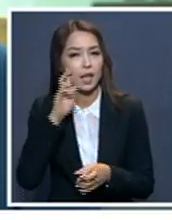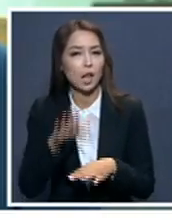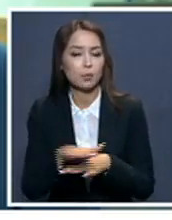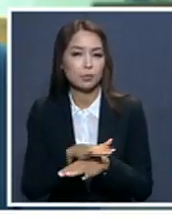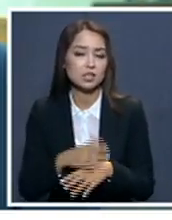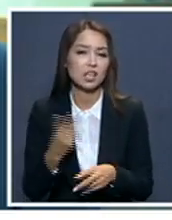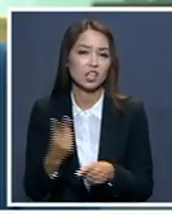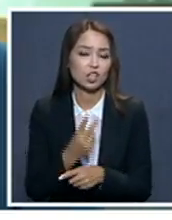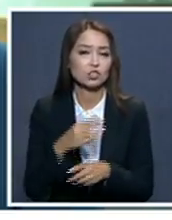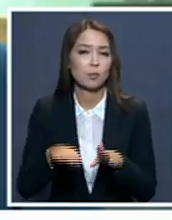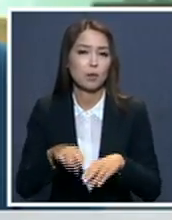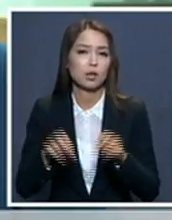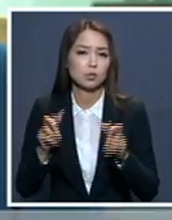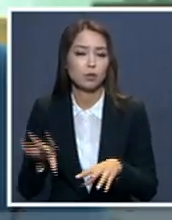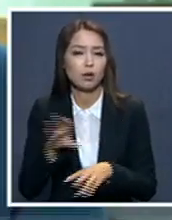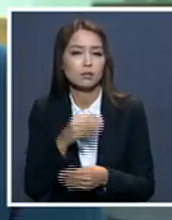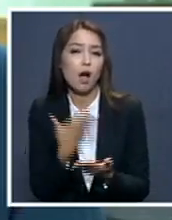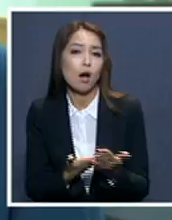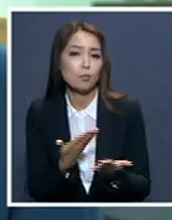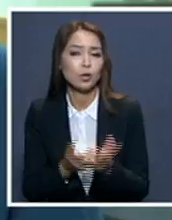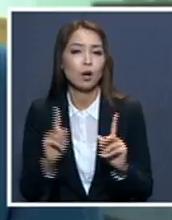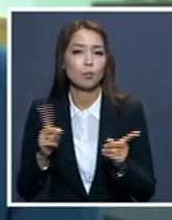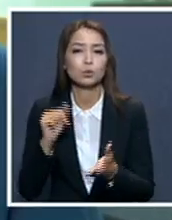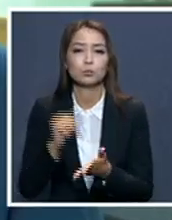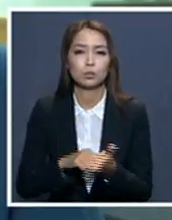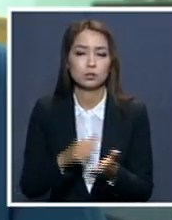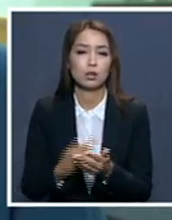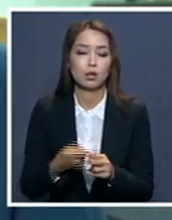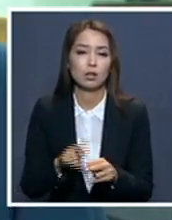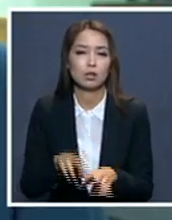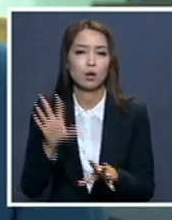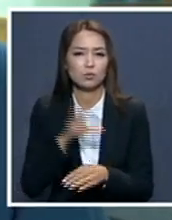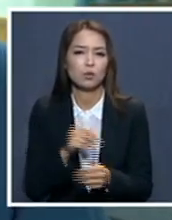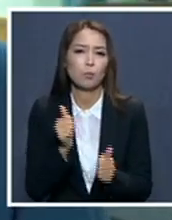жетекші мамандар түсіндіріп берді. Бұндай шара жиі өткізіліп тұрса, үнемі қатысып отырар едік.